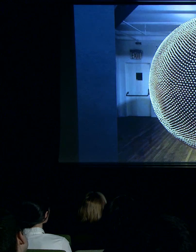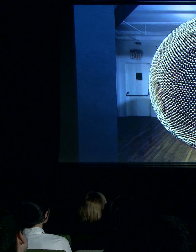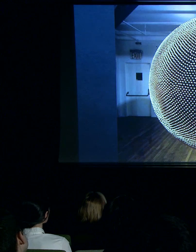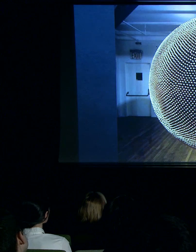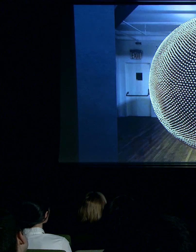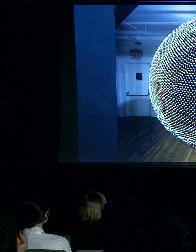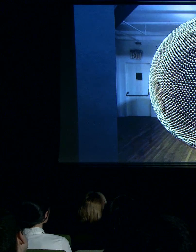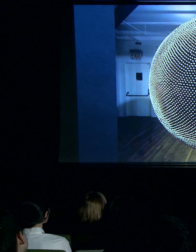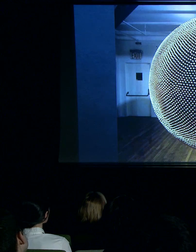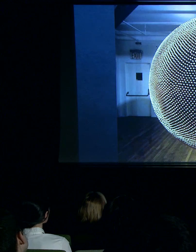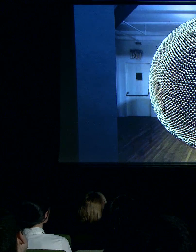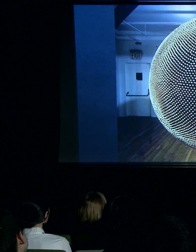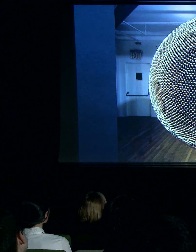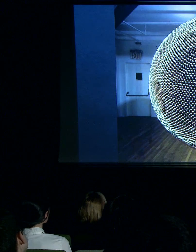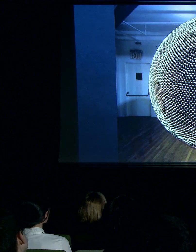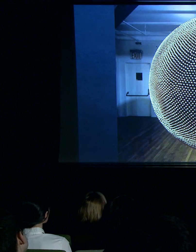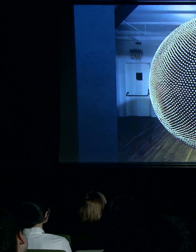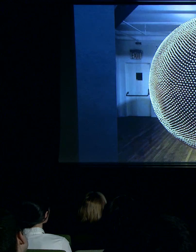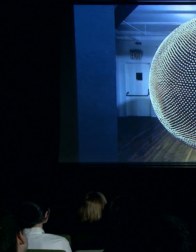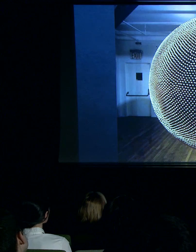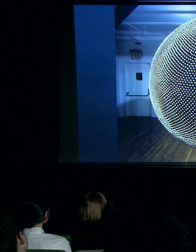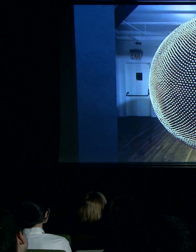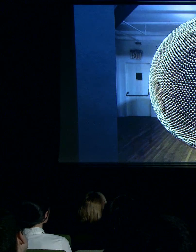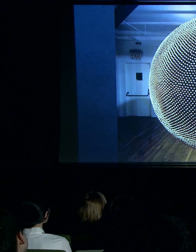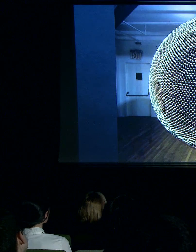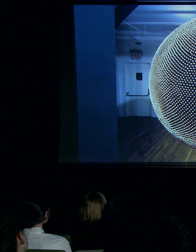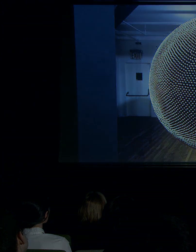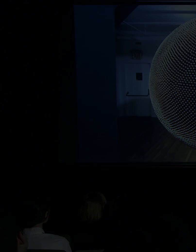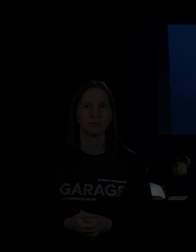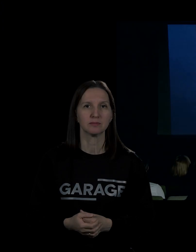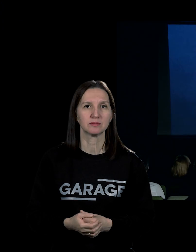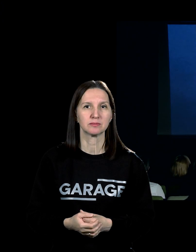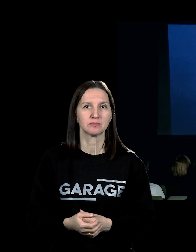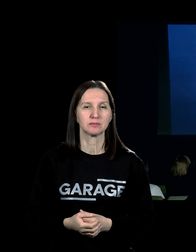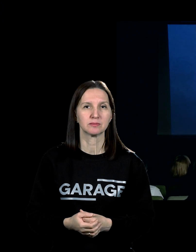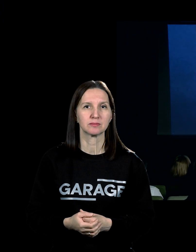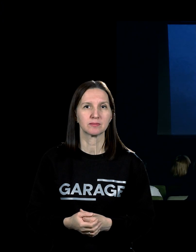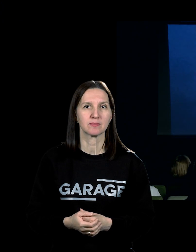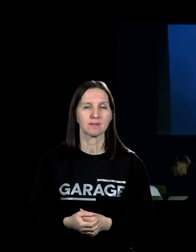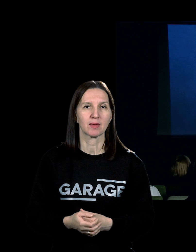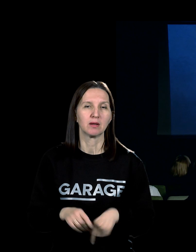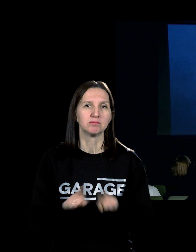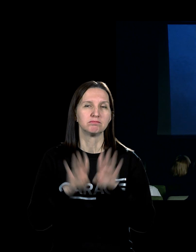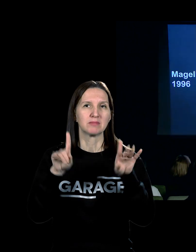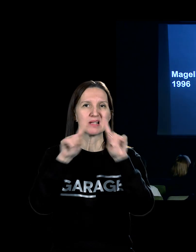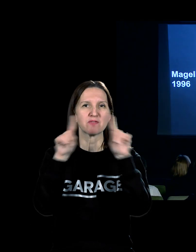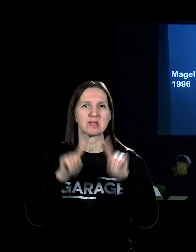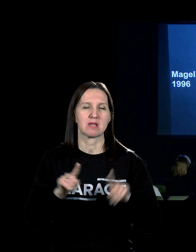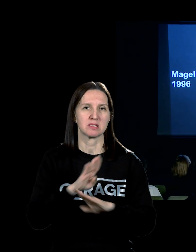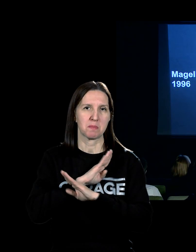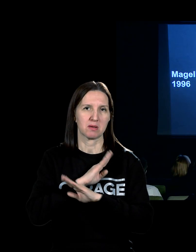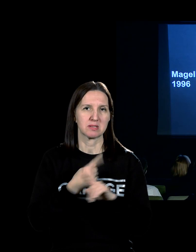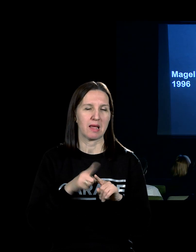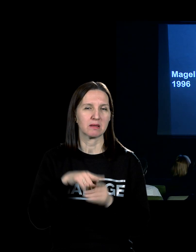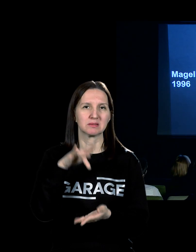тысяч позолоченных пуль. Скульптура символизирует звезду смерти. Звезда смерти, эпицентр